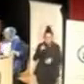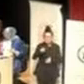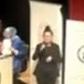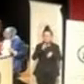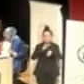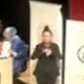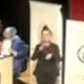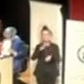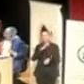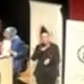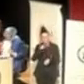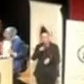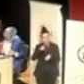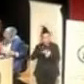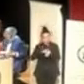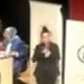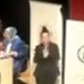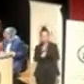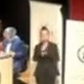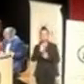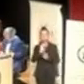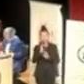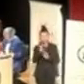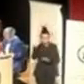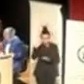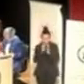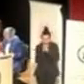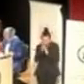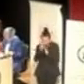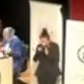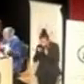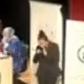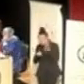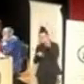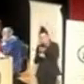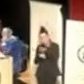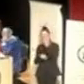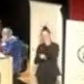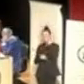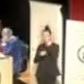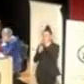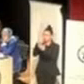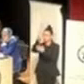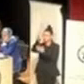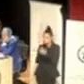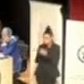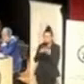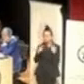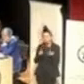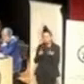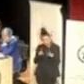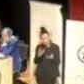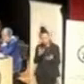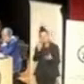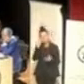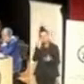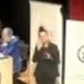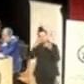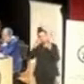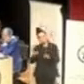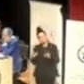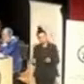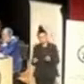var. Onu aşmayacak şekilde kitapları önden inceleyerek daha sonrasında ödünç alarak izlemeye